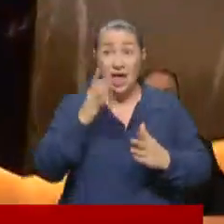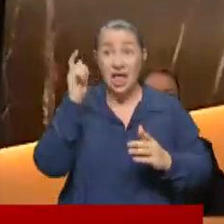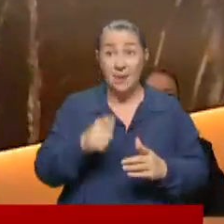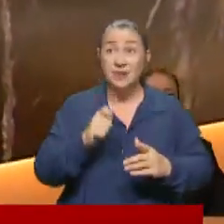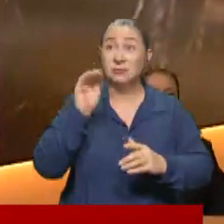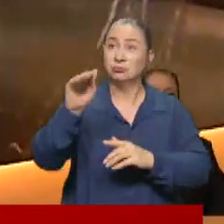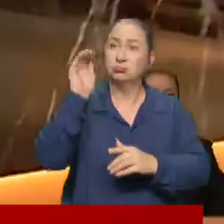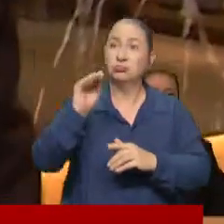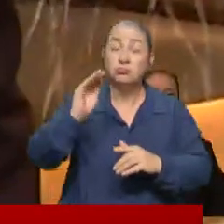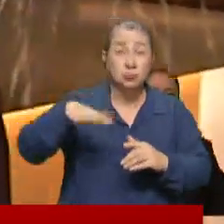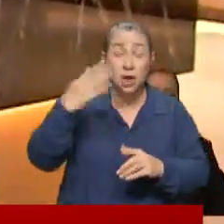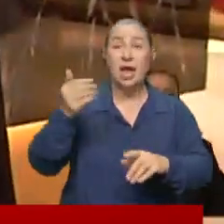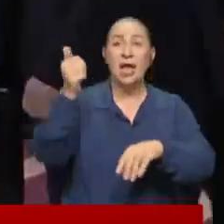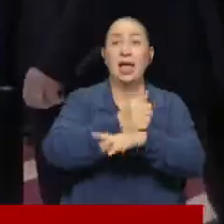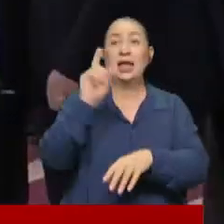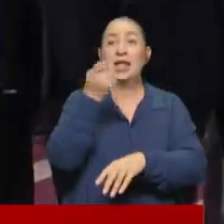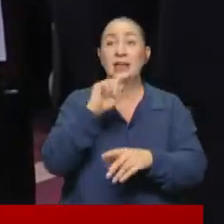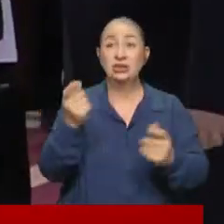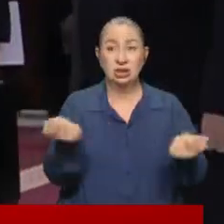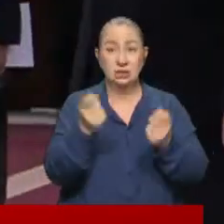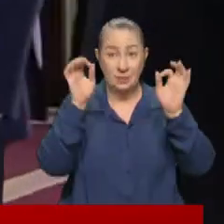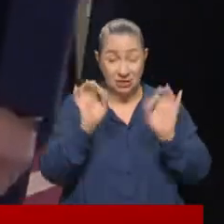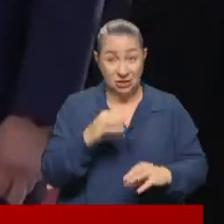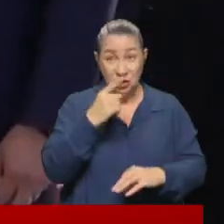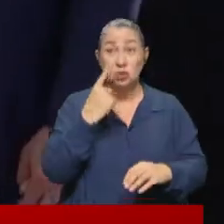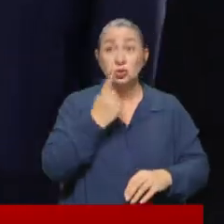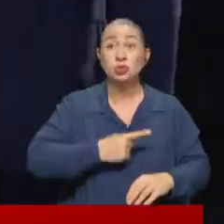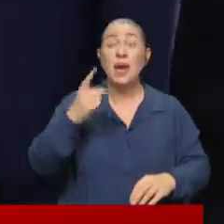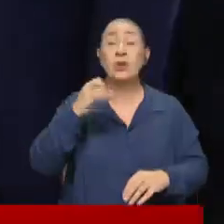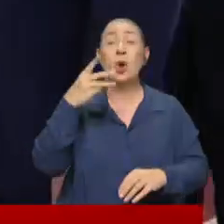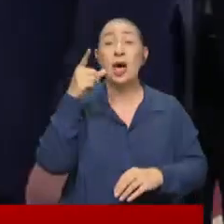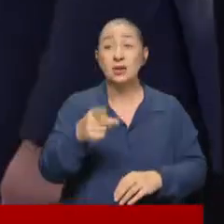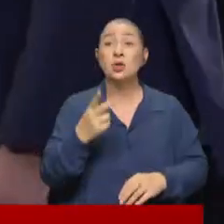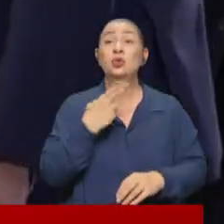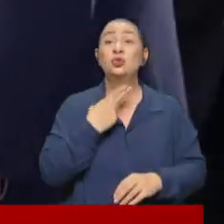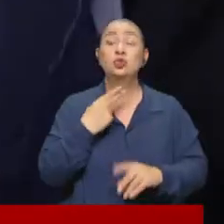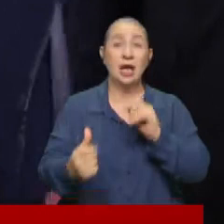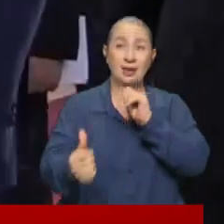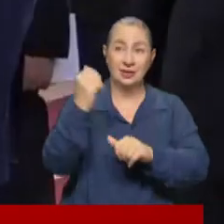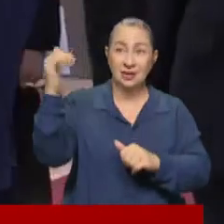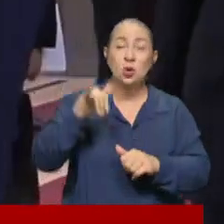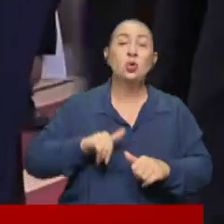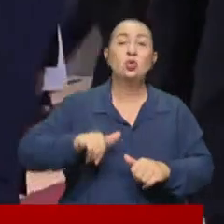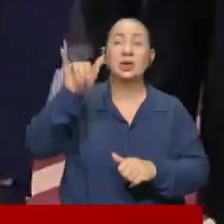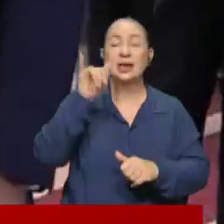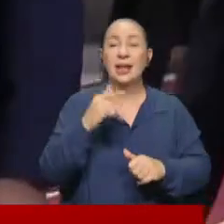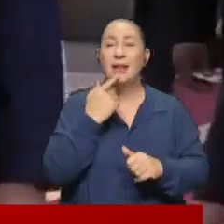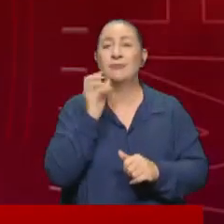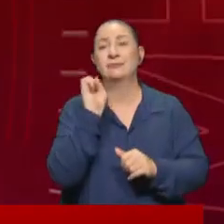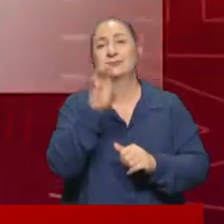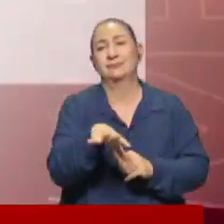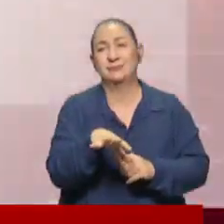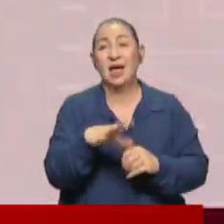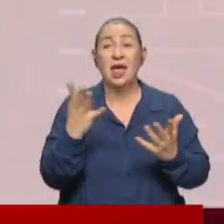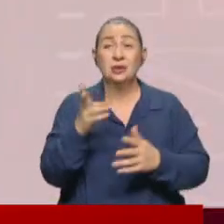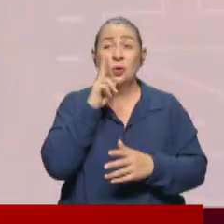yaptıkları çağrının ardından iktidarın adım attığını söylerken Cumhurbaşkanı Erdoğan Rusya dönüşü uçakta kinayeli yanıt verdi.